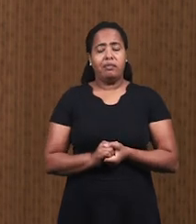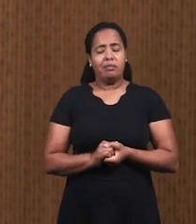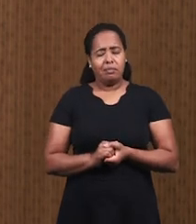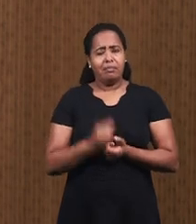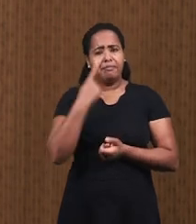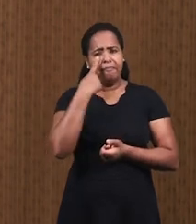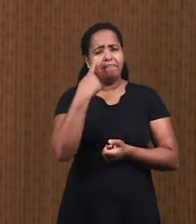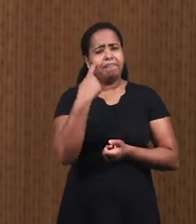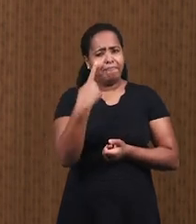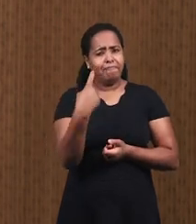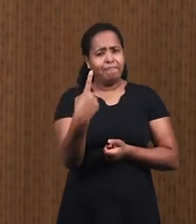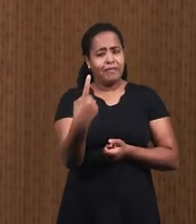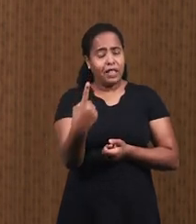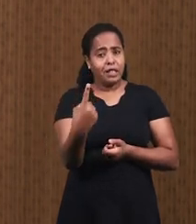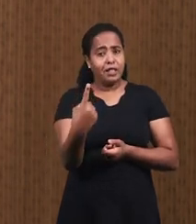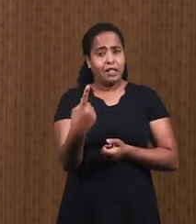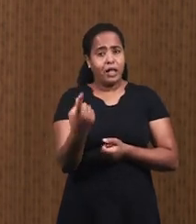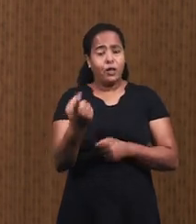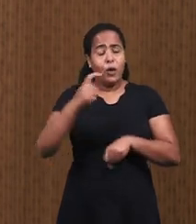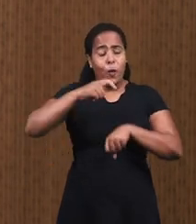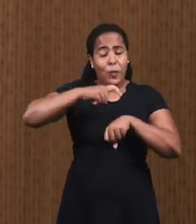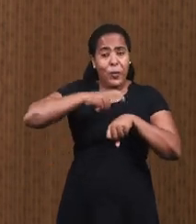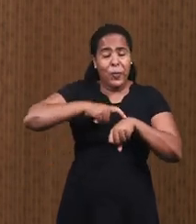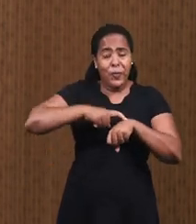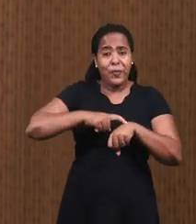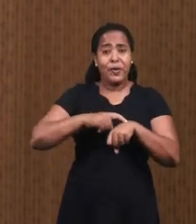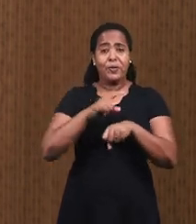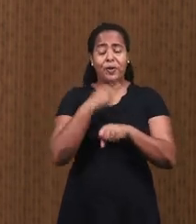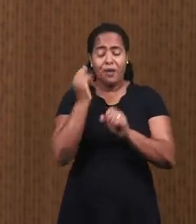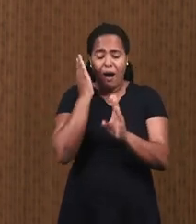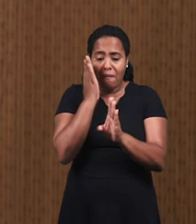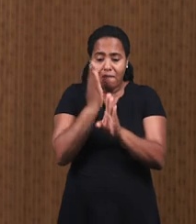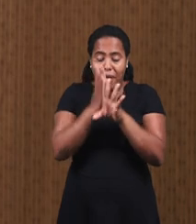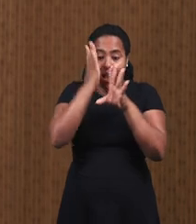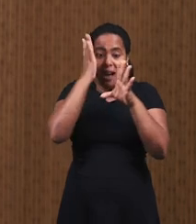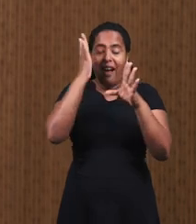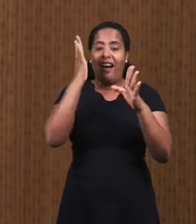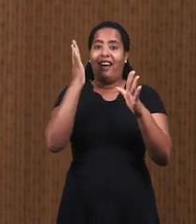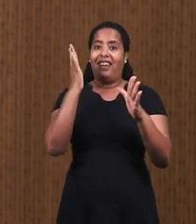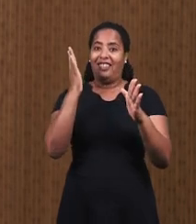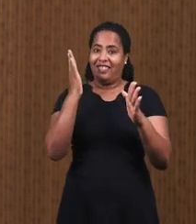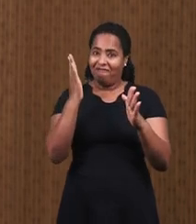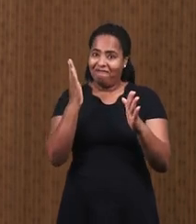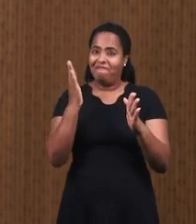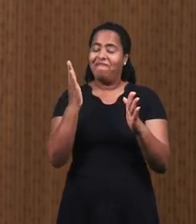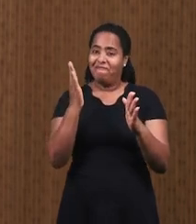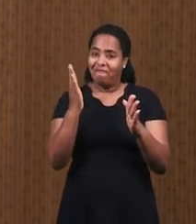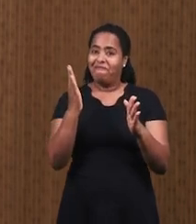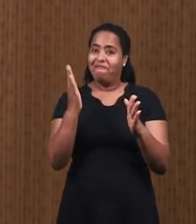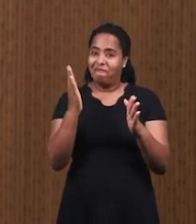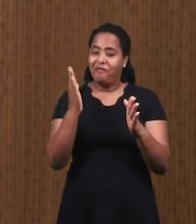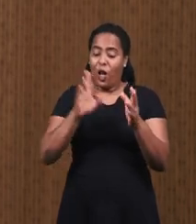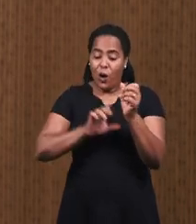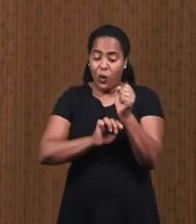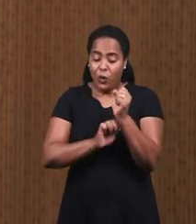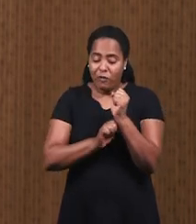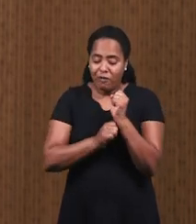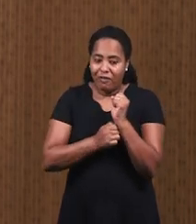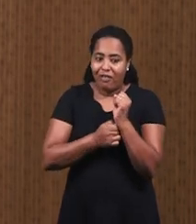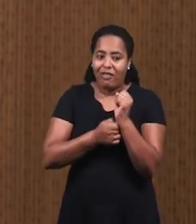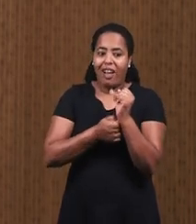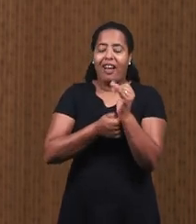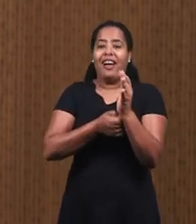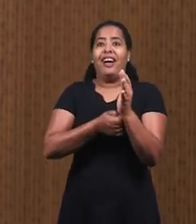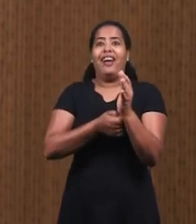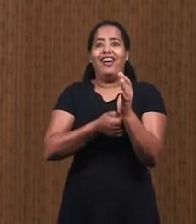Donc, il y a quelque chose de très intéressant. Quand nous arrivons à voir cela dans la Bible, quand nous découvrons